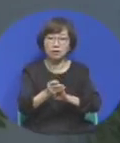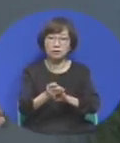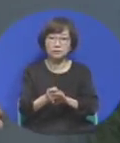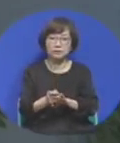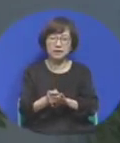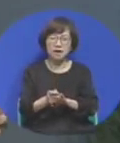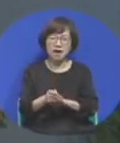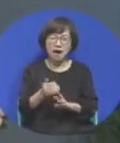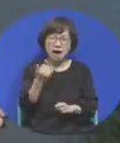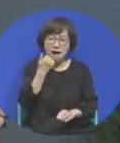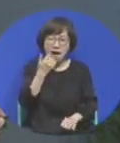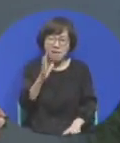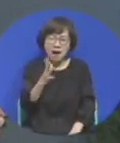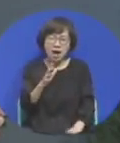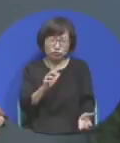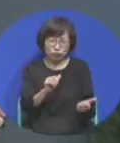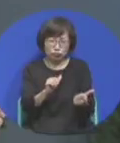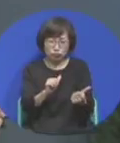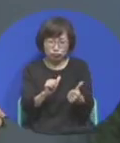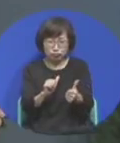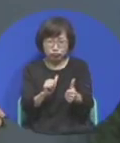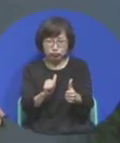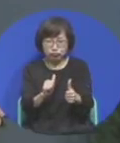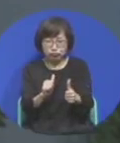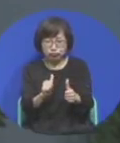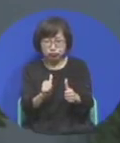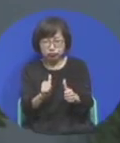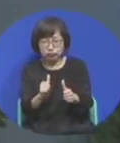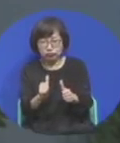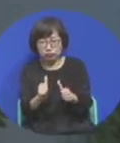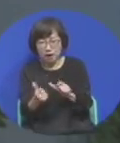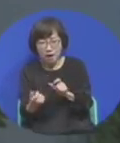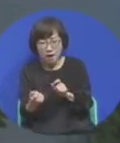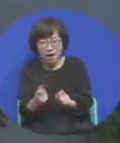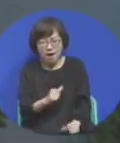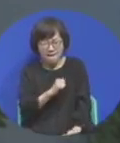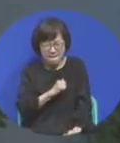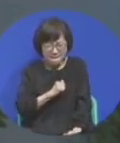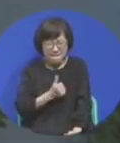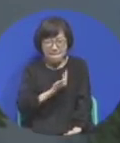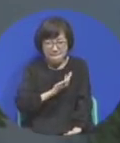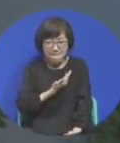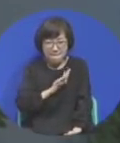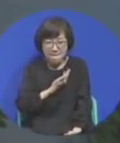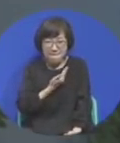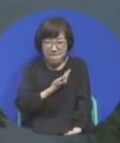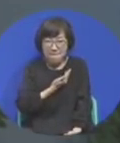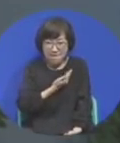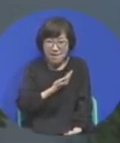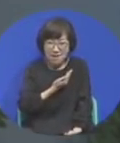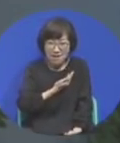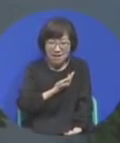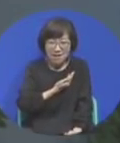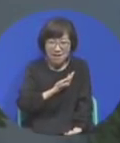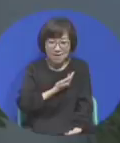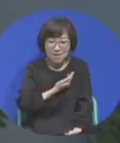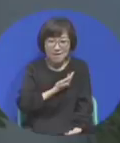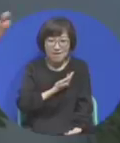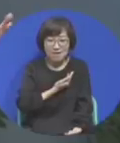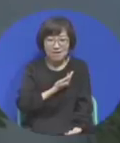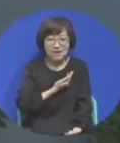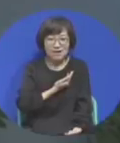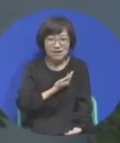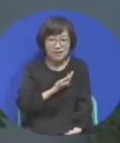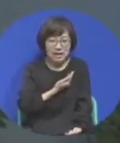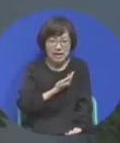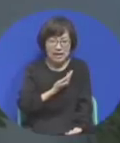거의 죽을 지경이 돼요. There are some people who are on the verge of death. 그래서 그 참으면서 이제 말하자면은 이 주제가 두 가지라 나를